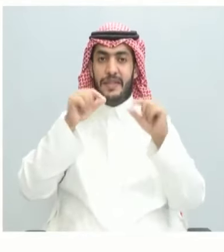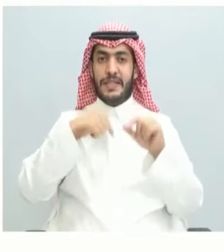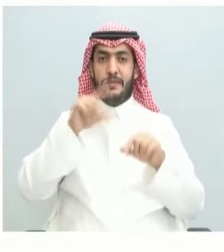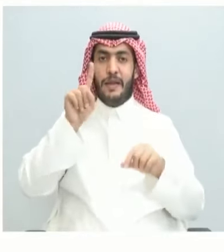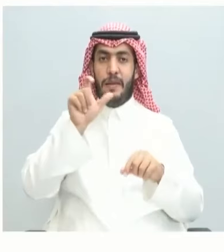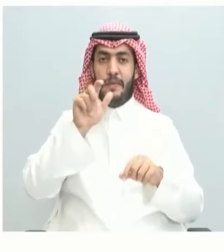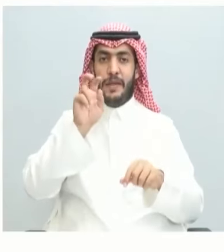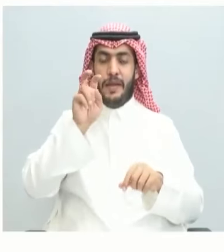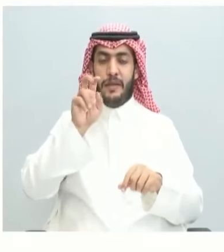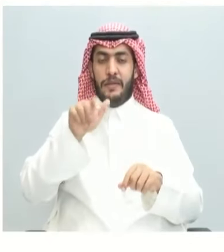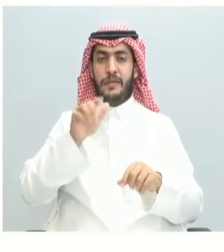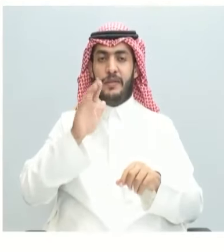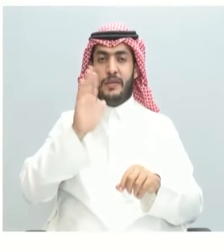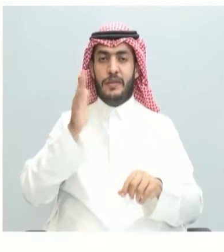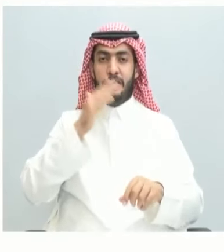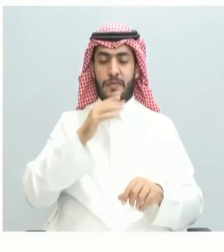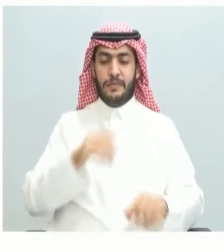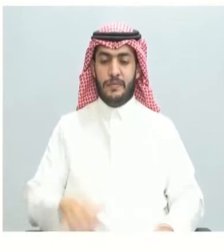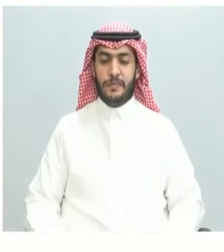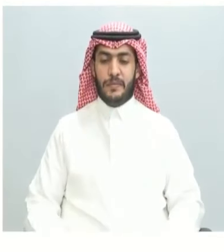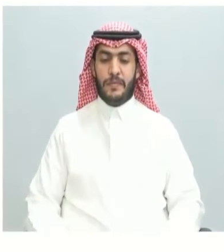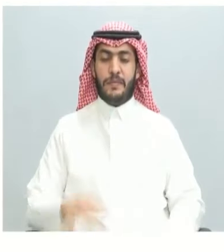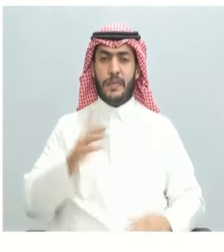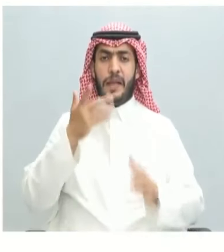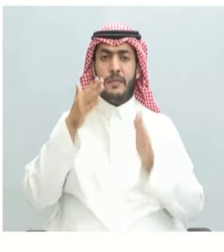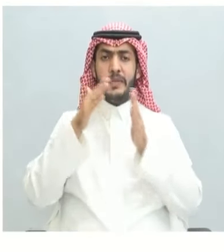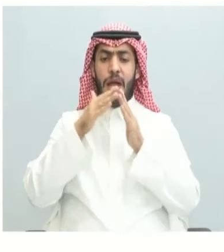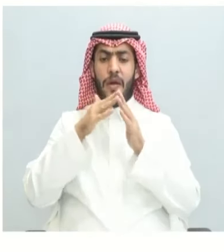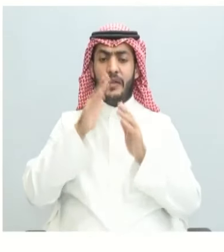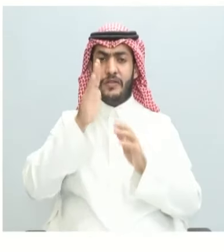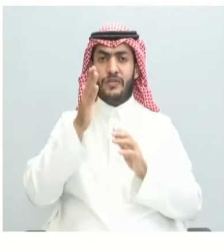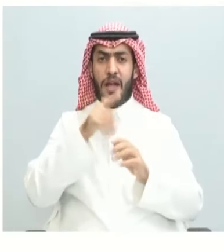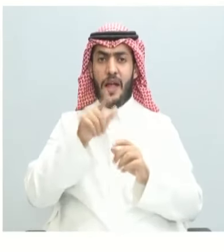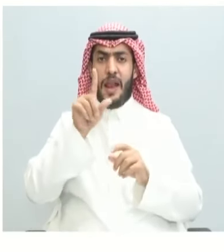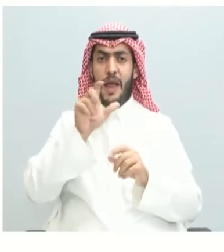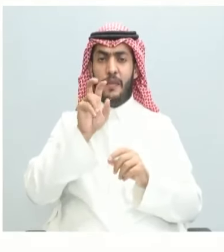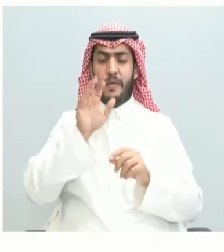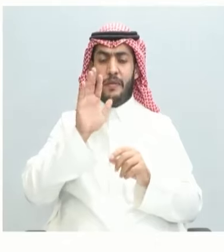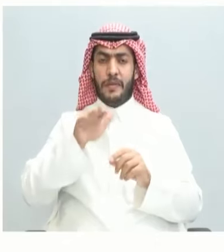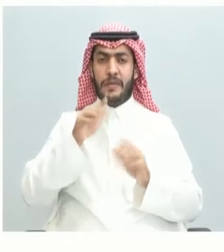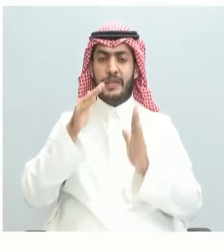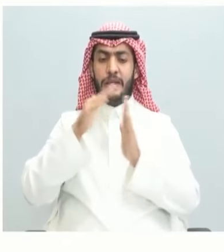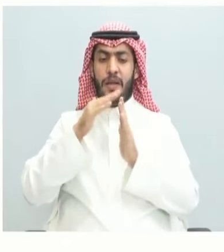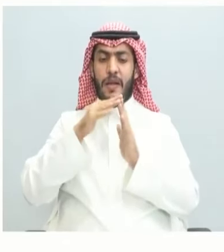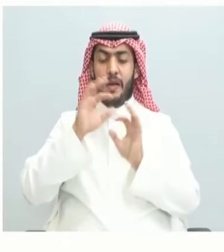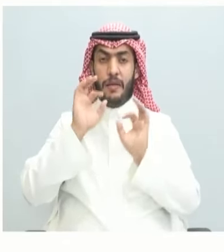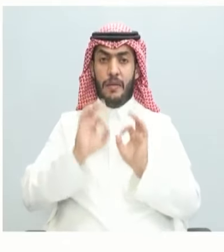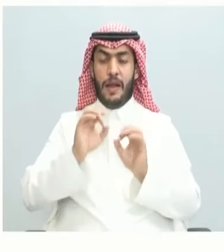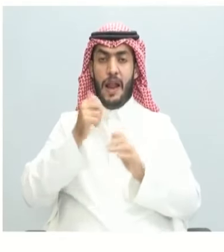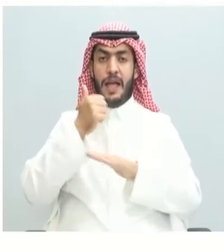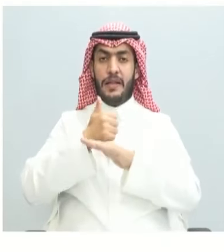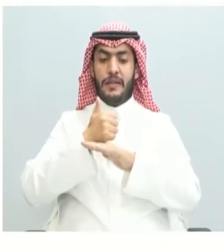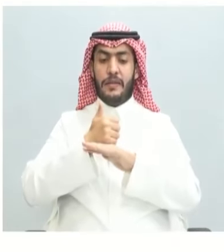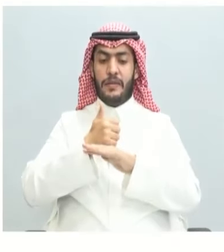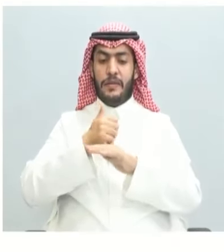الاتجاه بزاويه معينه طبعا كم زاويه اتجاه هذه اللبنه نجد ان زاويتها الافتراضيه اساسا